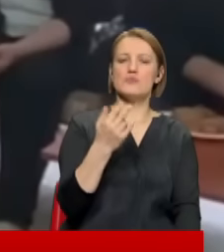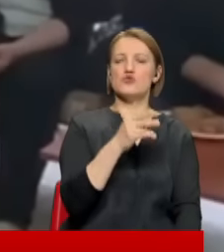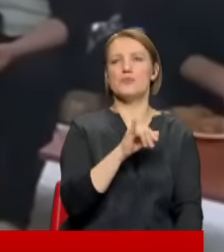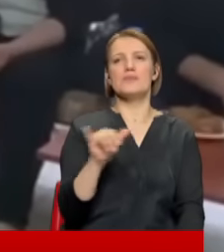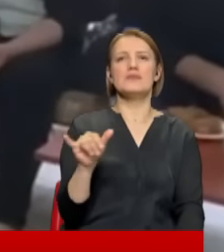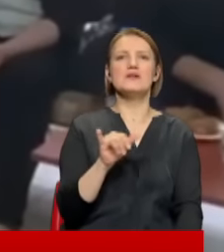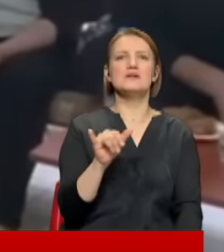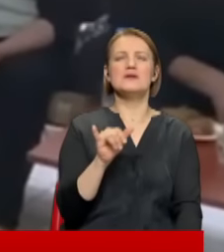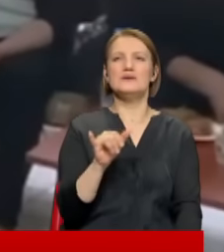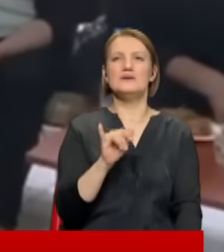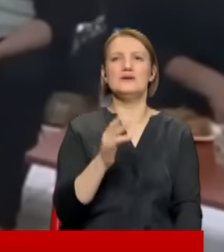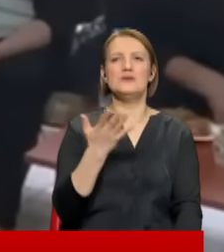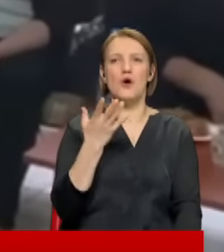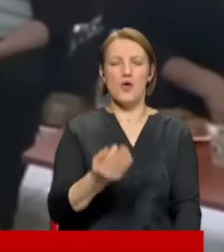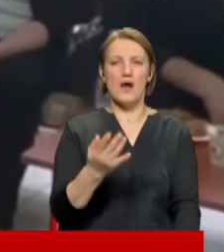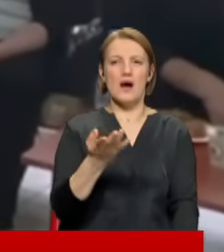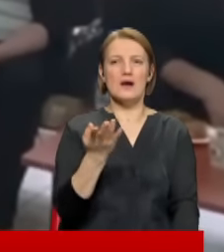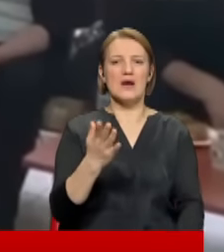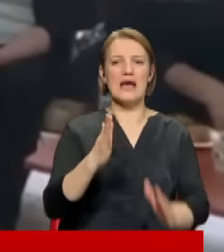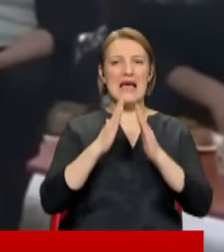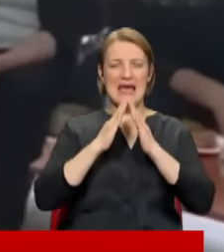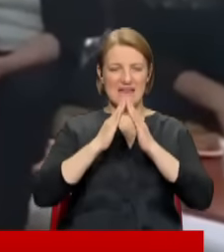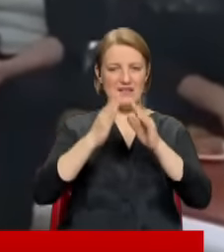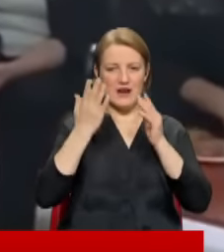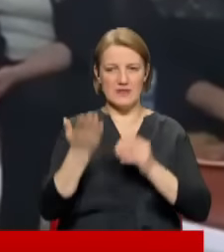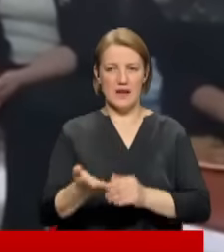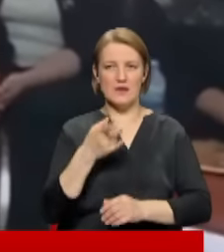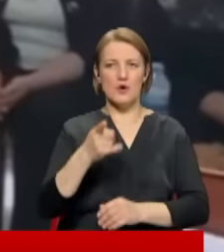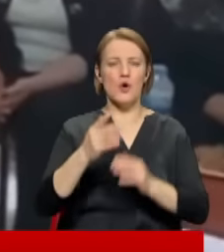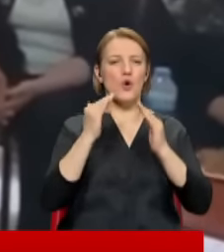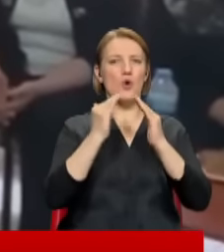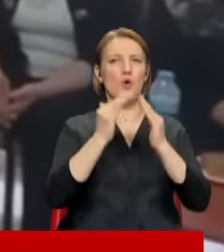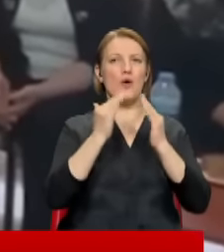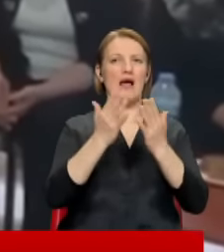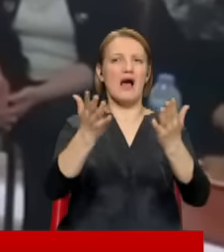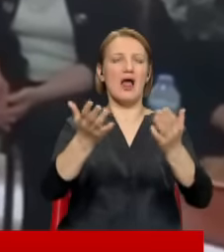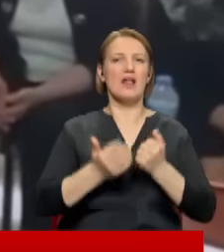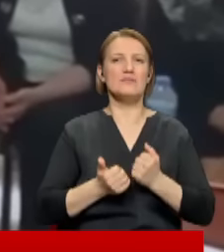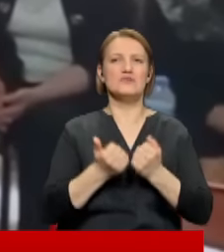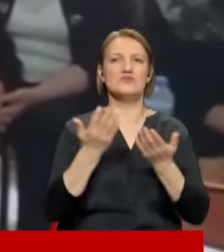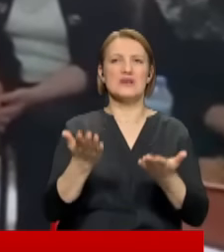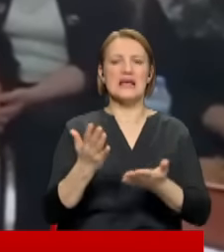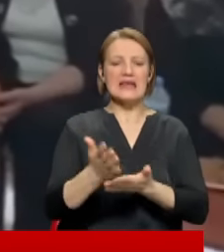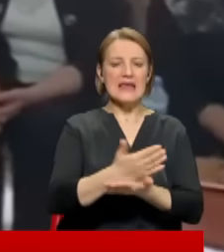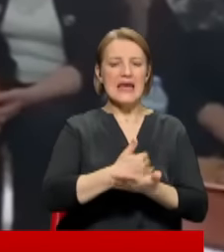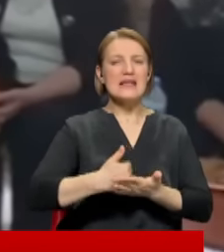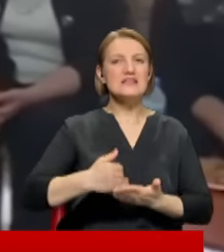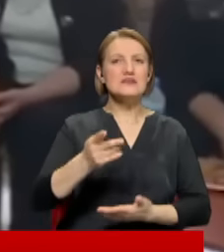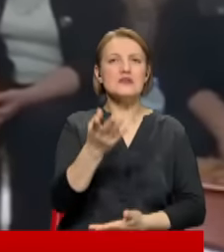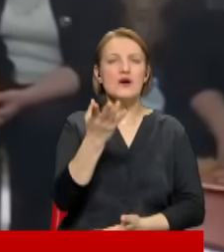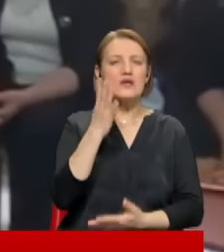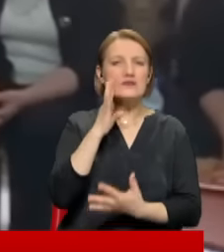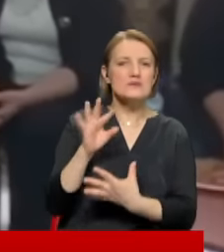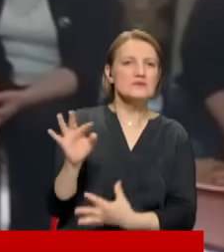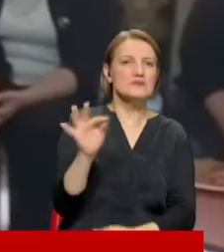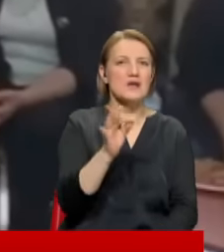2 milyona, 2,5 milyona mal olabilecek konutlardan burada o konutları alabilecek gelir seviyesi olan insan